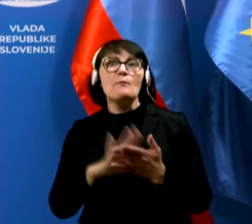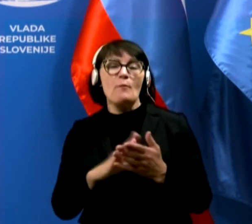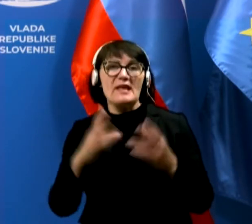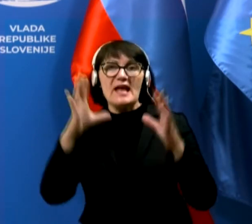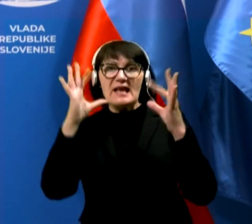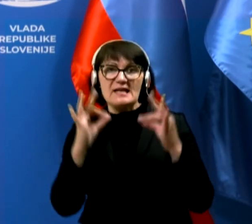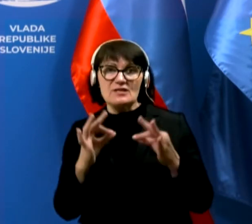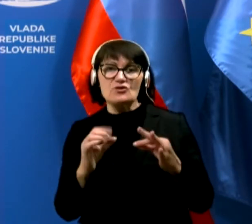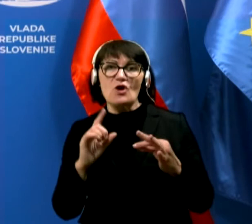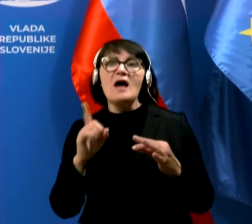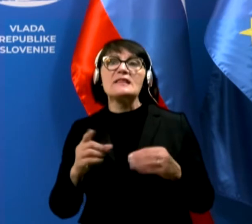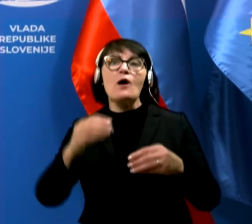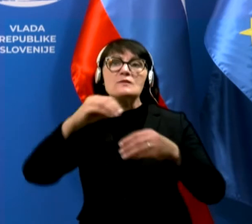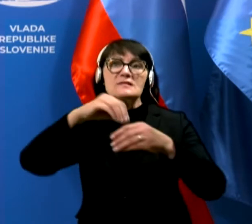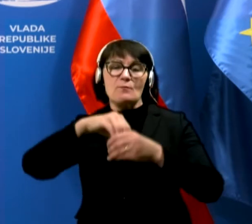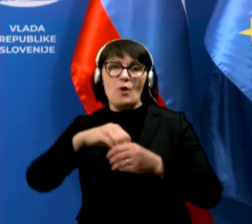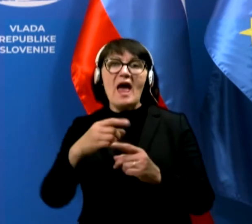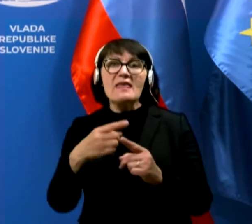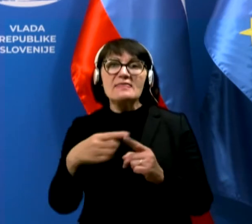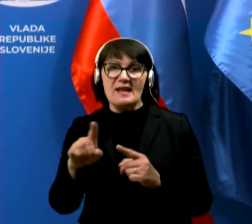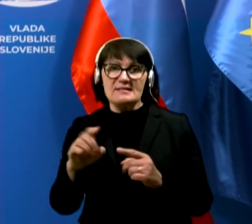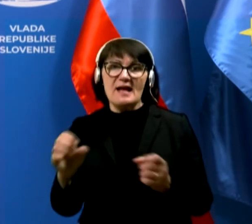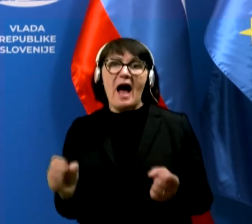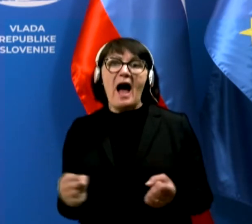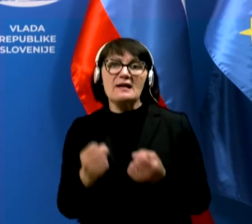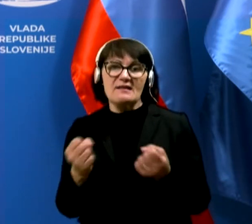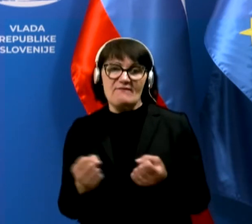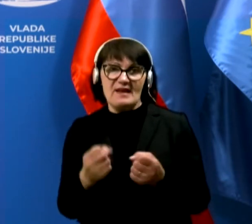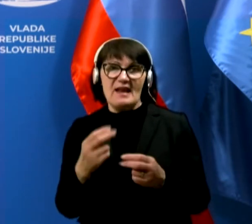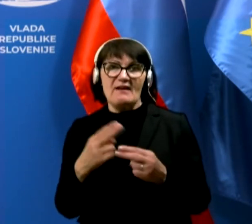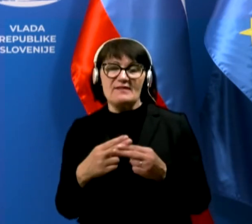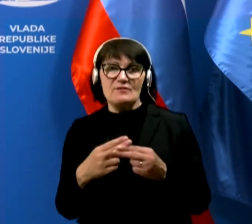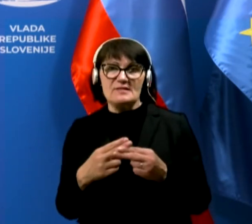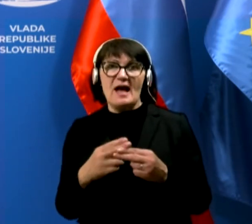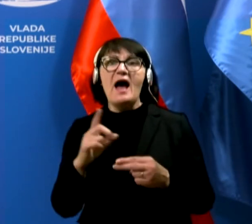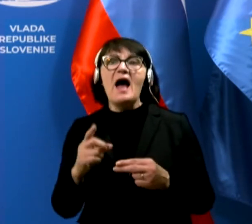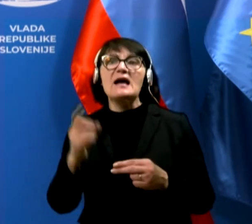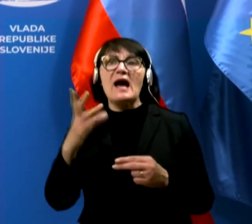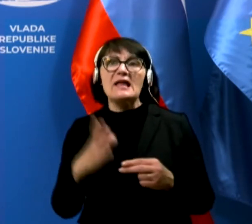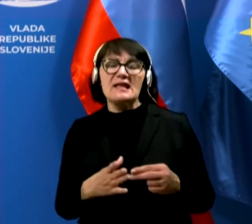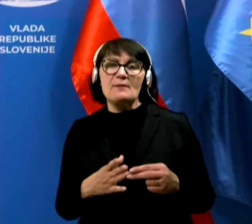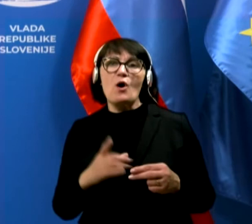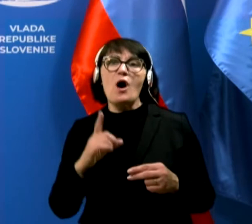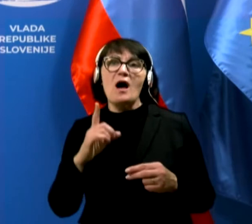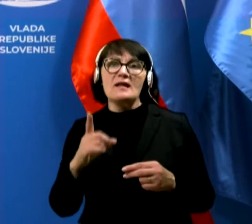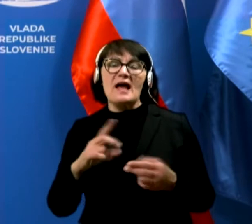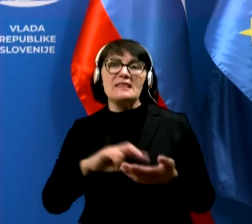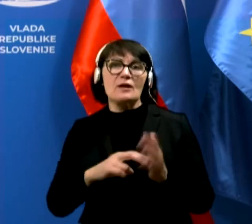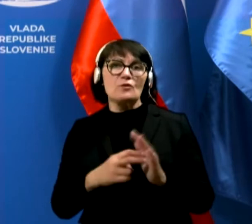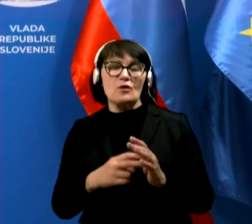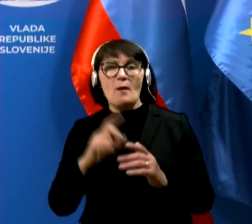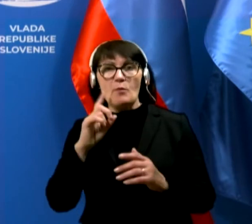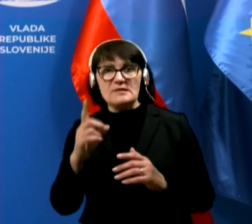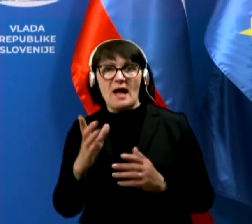da vse boje delec inaktiviranega virusa, katero pravzaprav tako tehnologijo